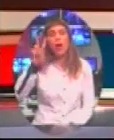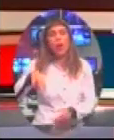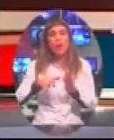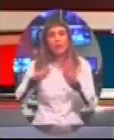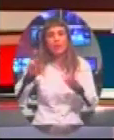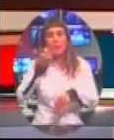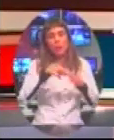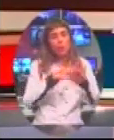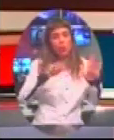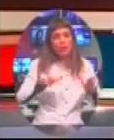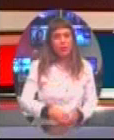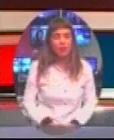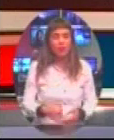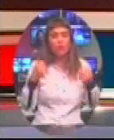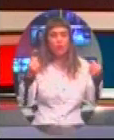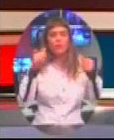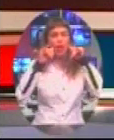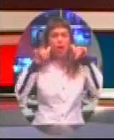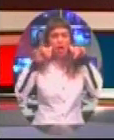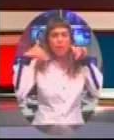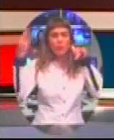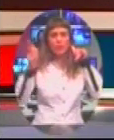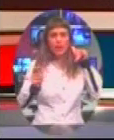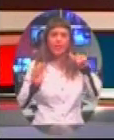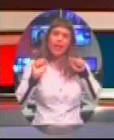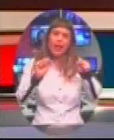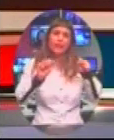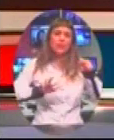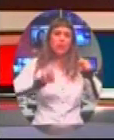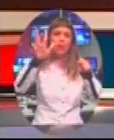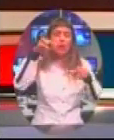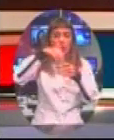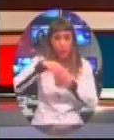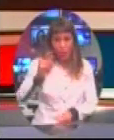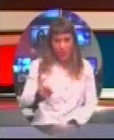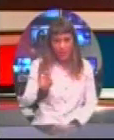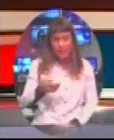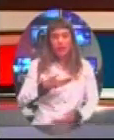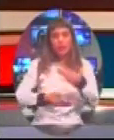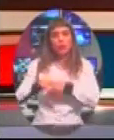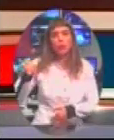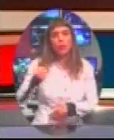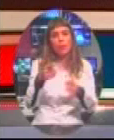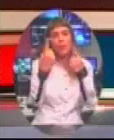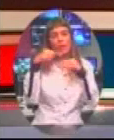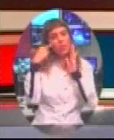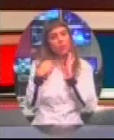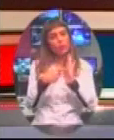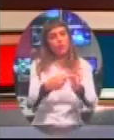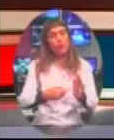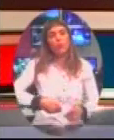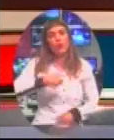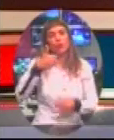2017-2018. בעוד המפגינים קוראים מחוץ לכנסת לחיזוק הצפון, בתוך הכנסת התייחסו לנושא בוועדת השקיפות בראשות חברת הכנסת